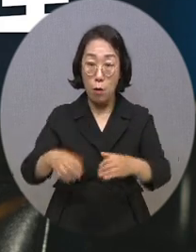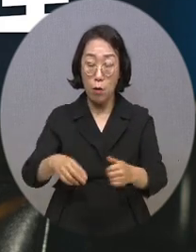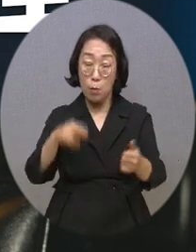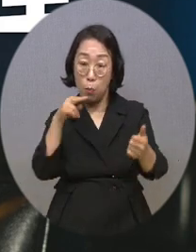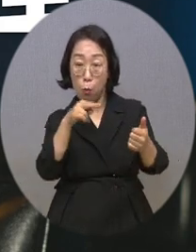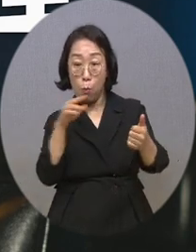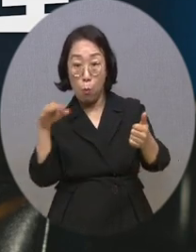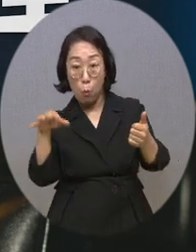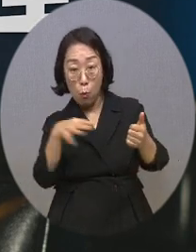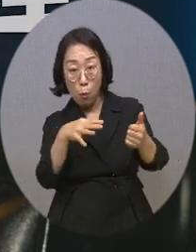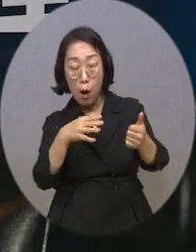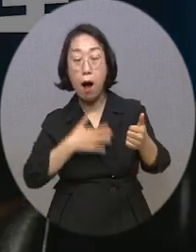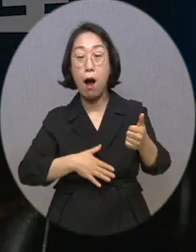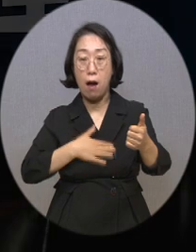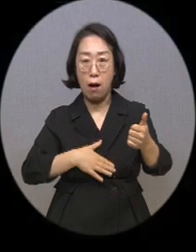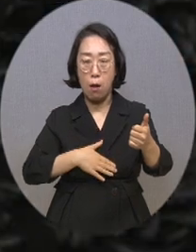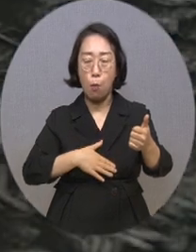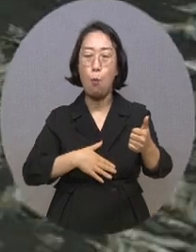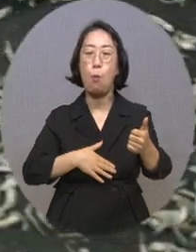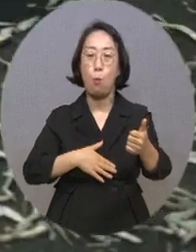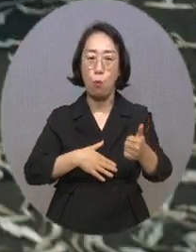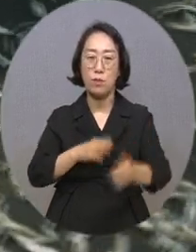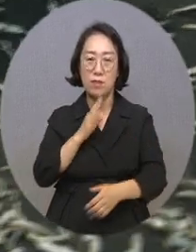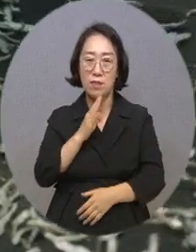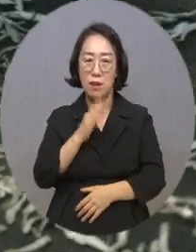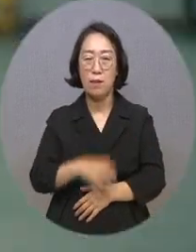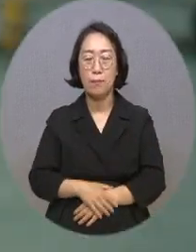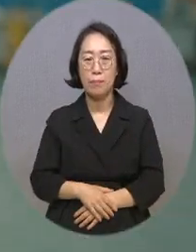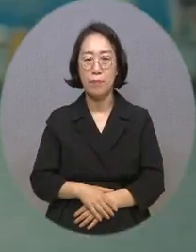알아보고 진짜 다시 봤어요. 정말 나왔는데 지금?